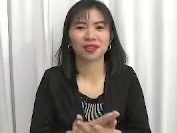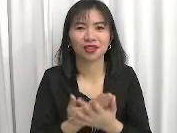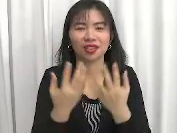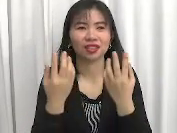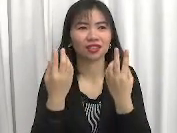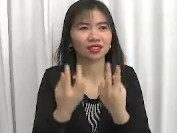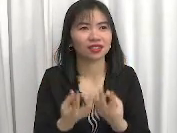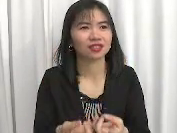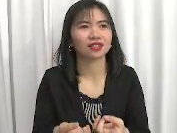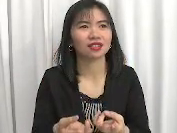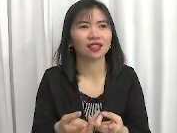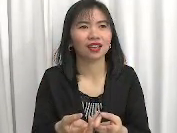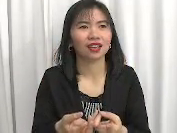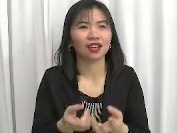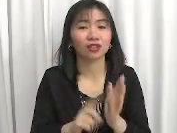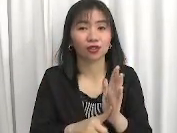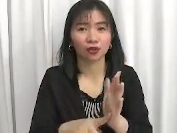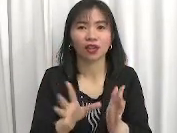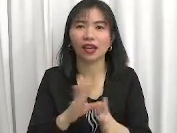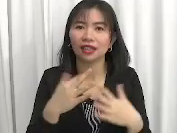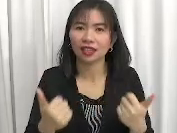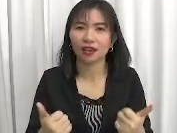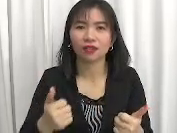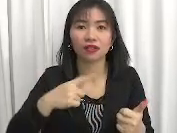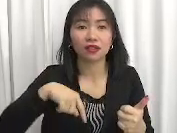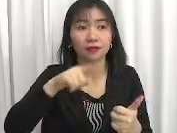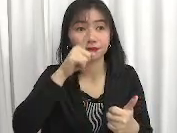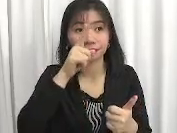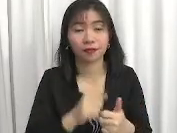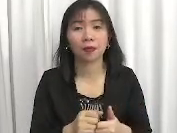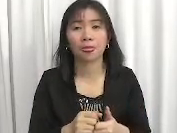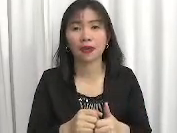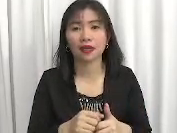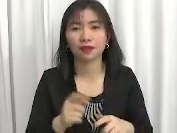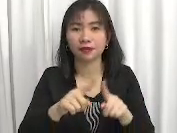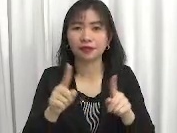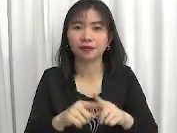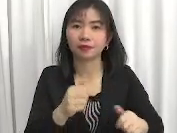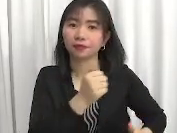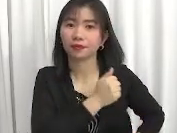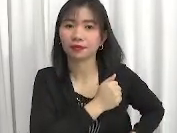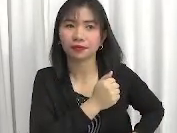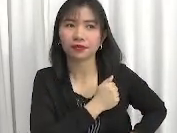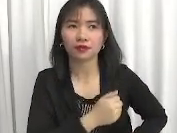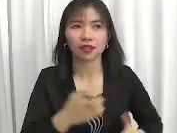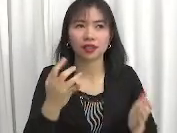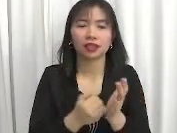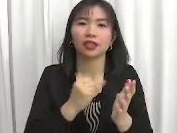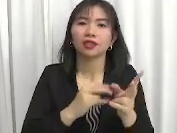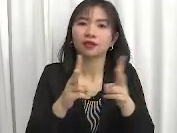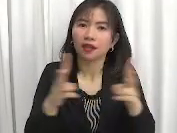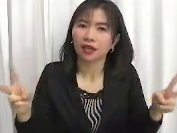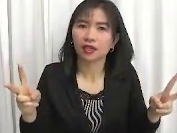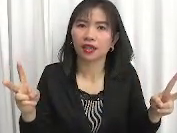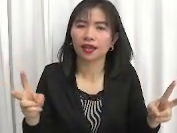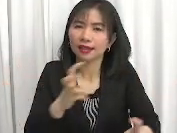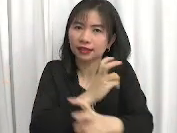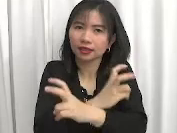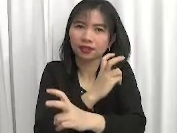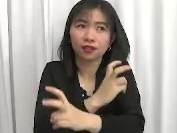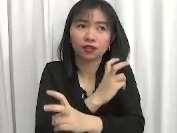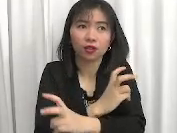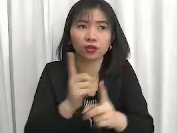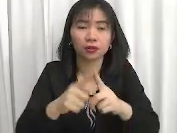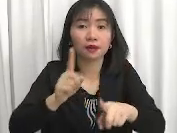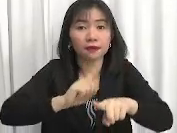alam niyo kasi mga kapatid, sa amin kasi mga kasundaluhan, talagang napakahirap na mag-adjust. Kasi hinubog